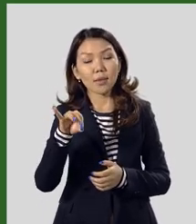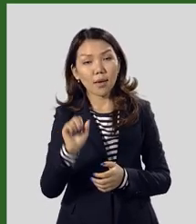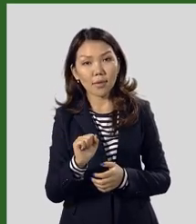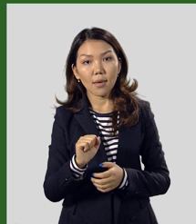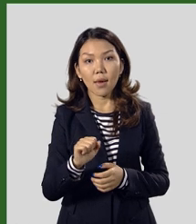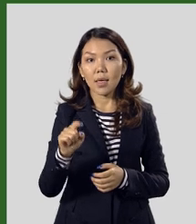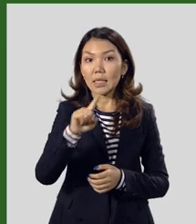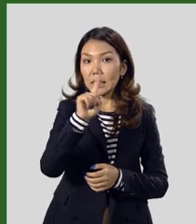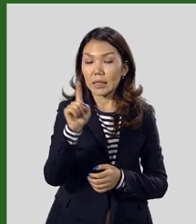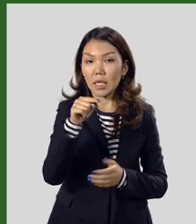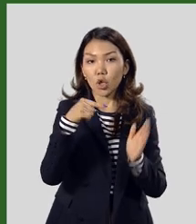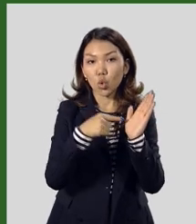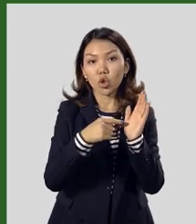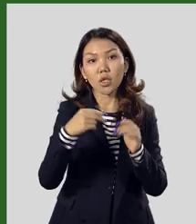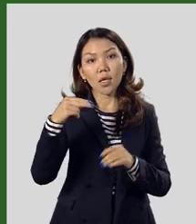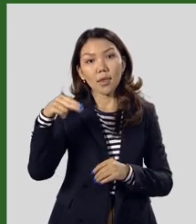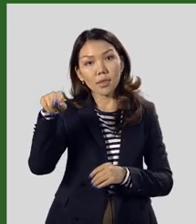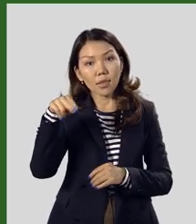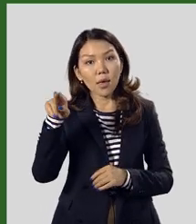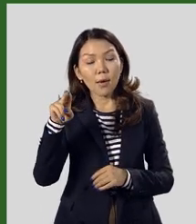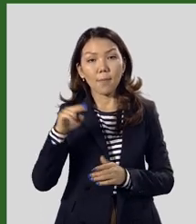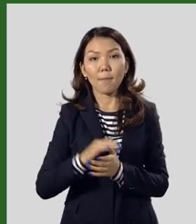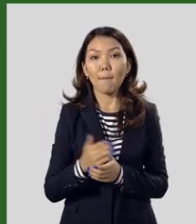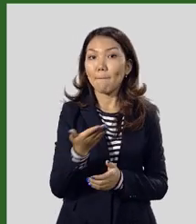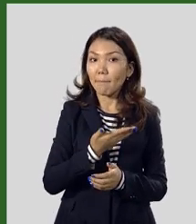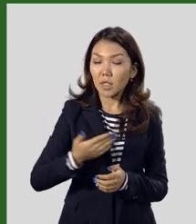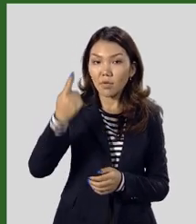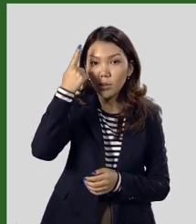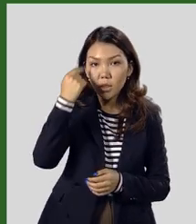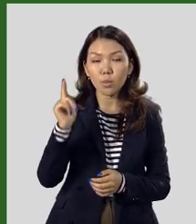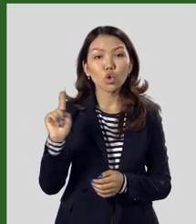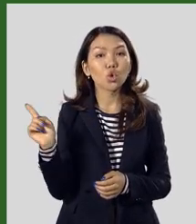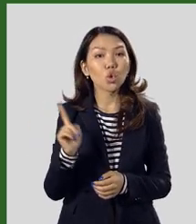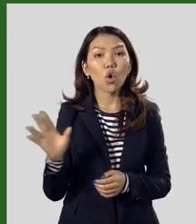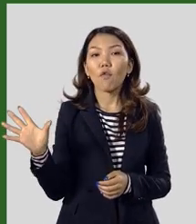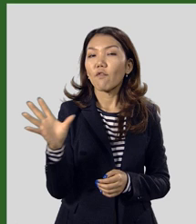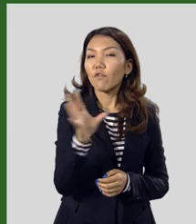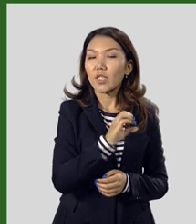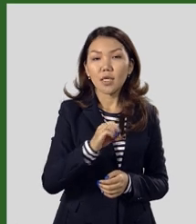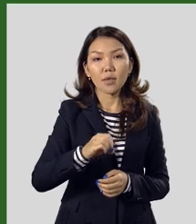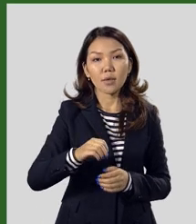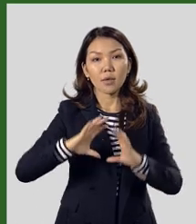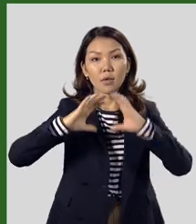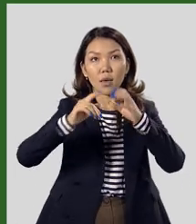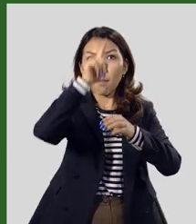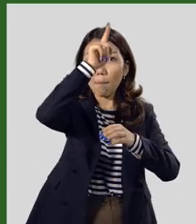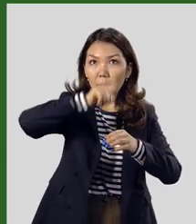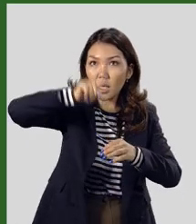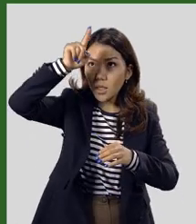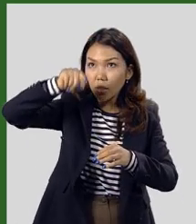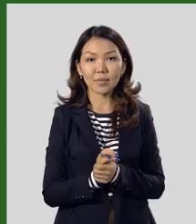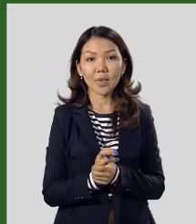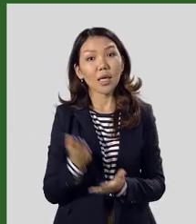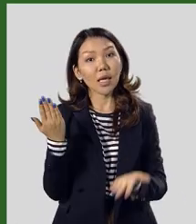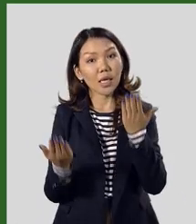долготу Z.D. Мы с вами знаем, что все меридианы тоже имеют